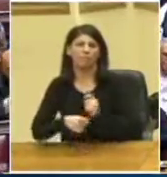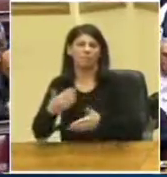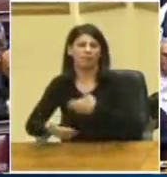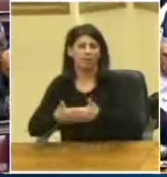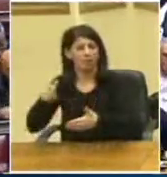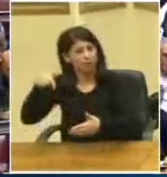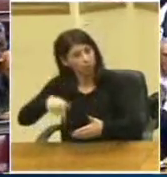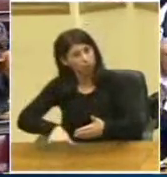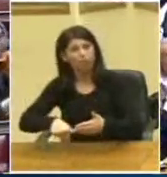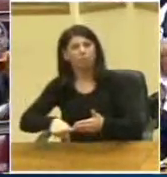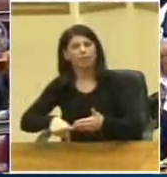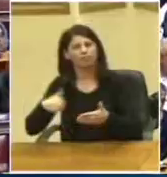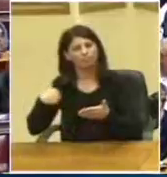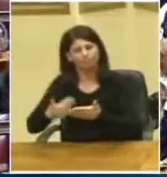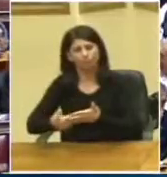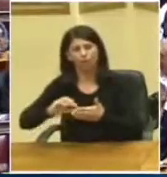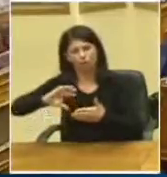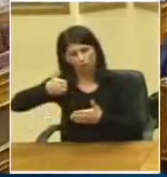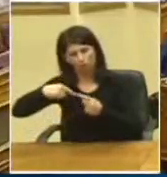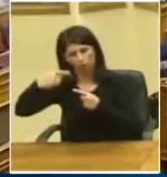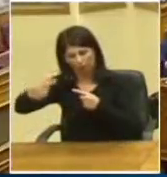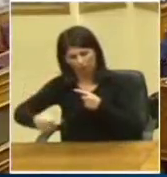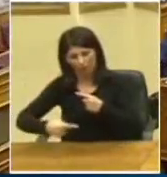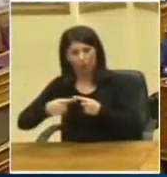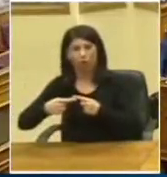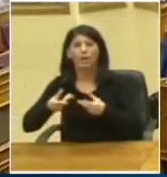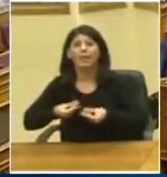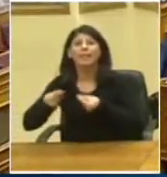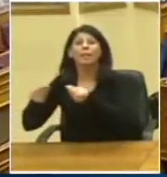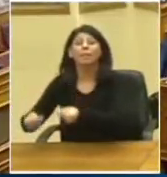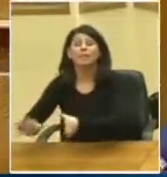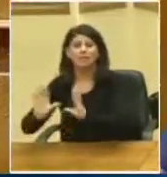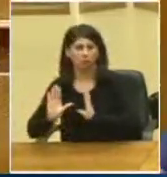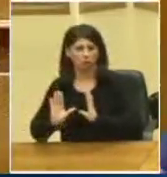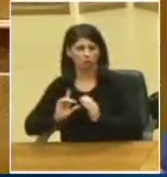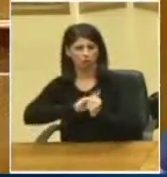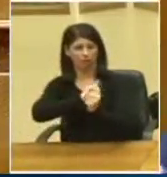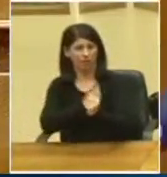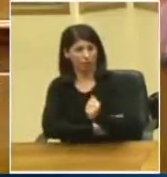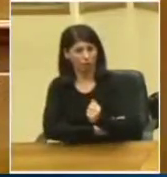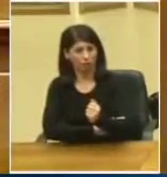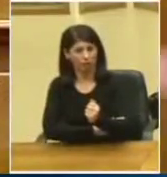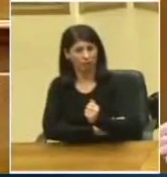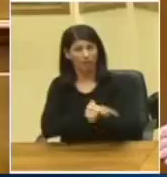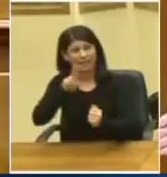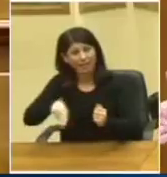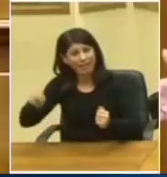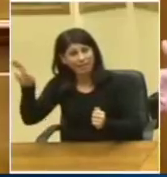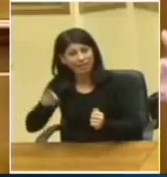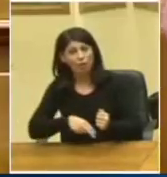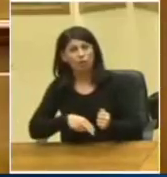σήμερα κλείνουμε τον πρώτο κύκλο της. Να μην σας δώσει δηλαδή μεταξύ άλλων και τη δυνατότητα να ακυρώσετε